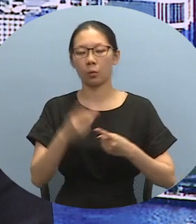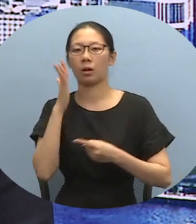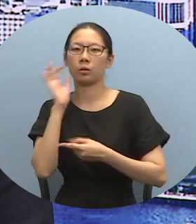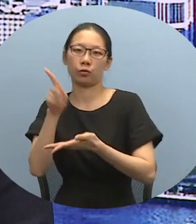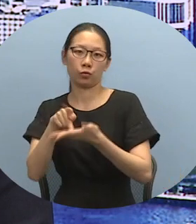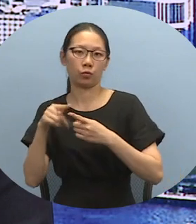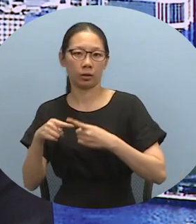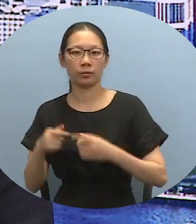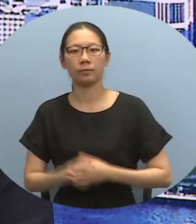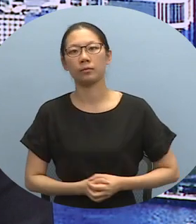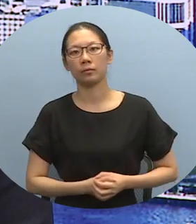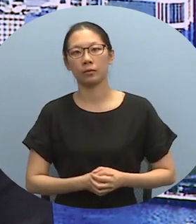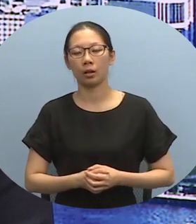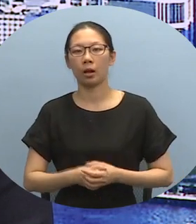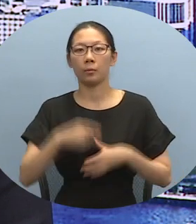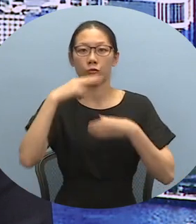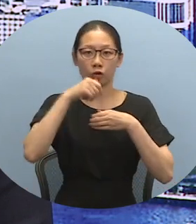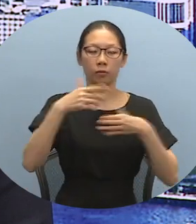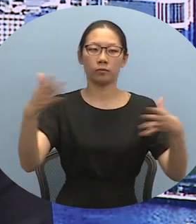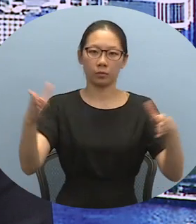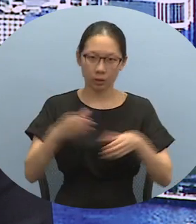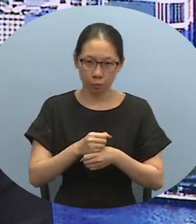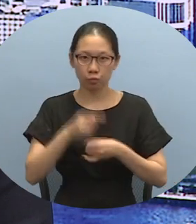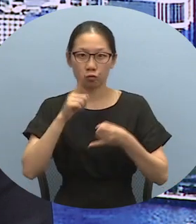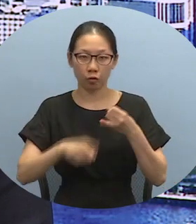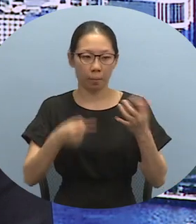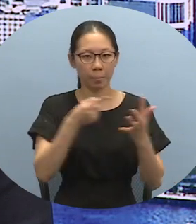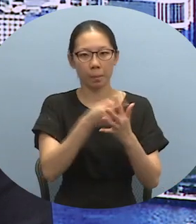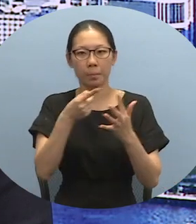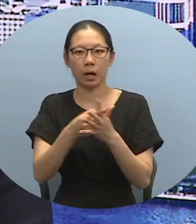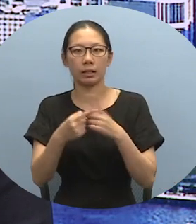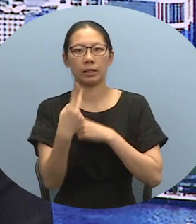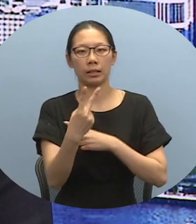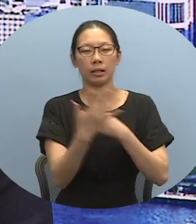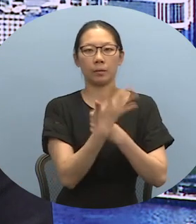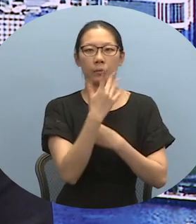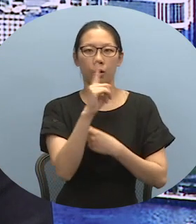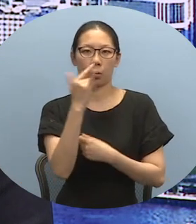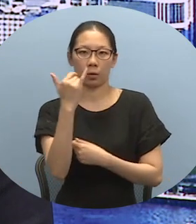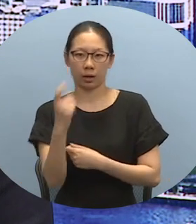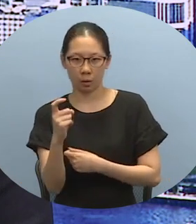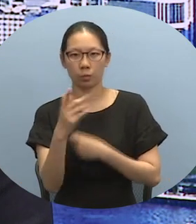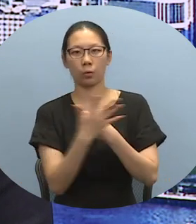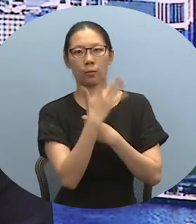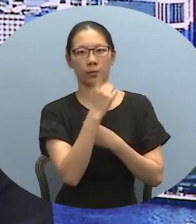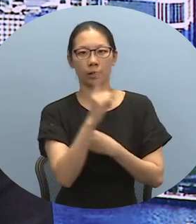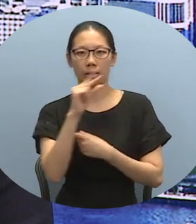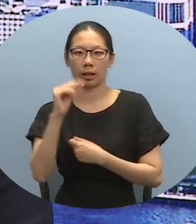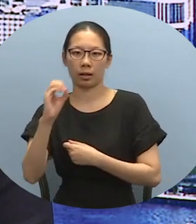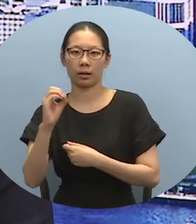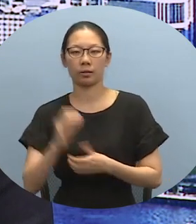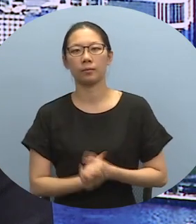嘅。咁收翻嚟之後咧，就其中有2位啦，5169同埋5170啦，都係呢、這